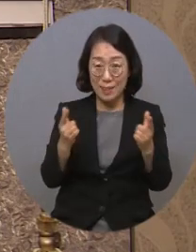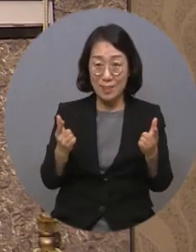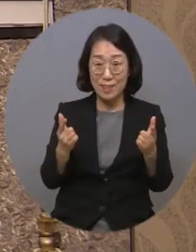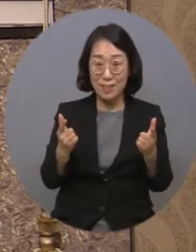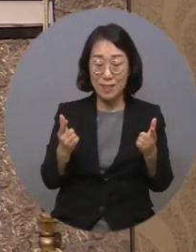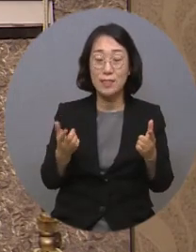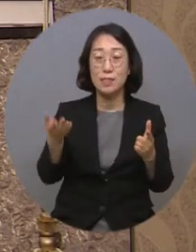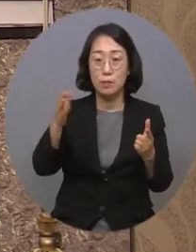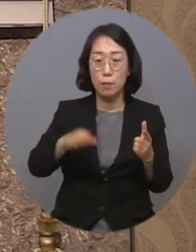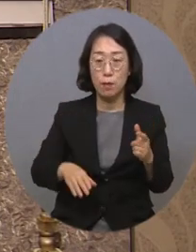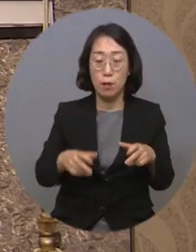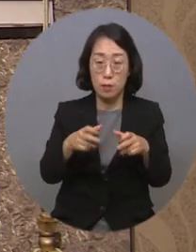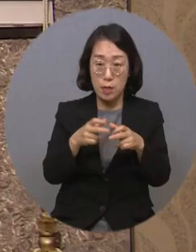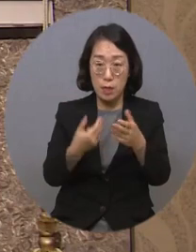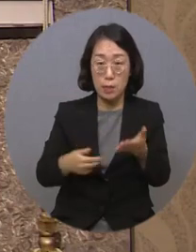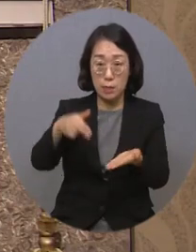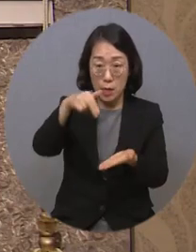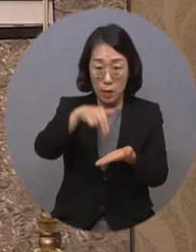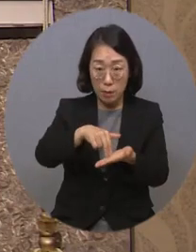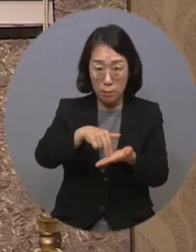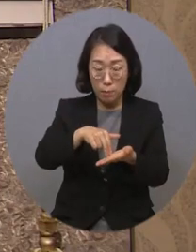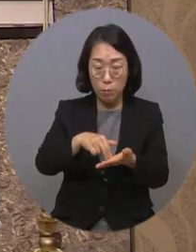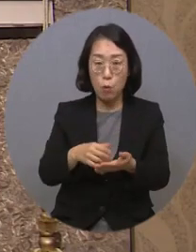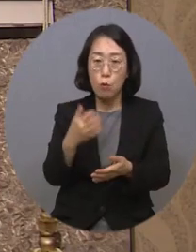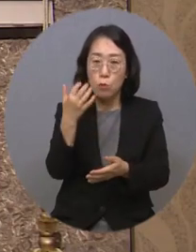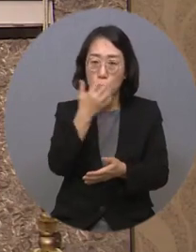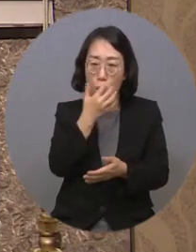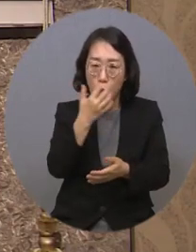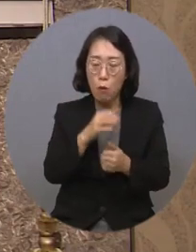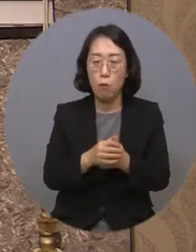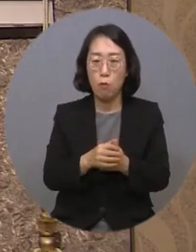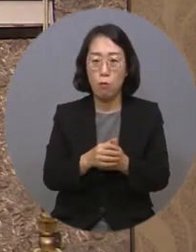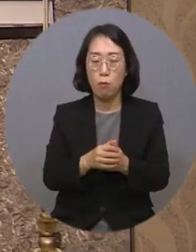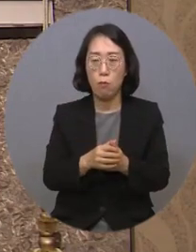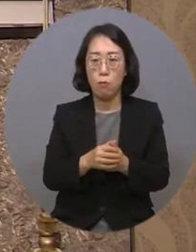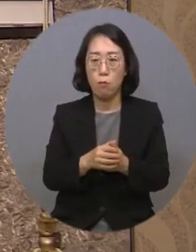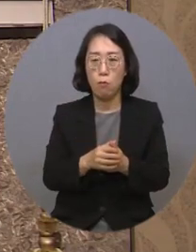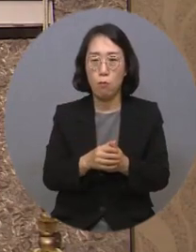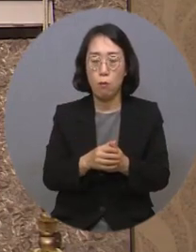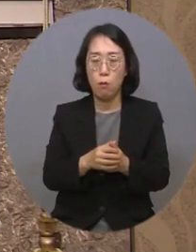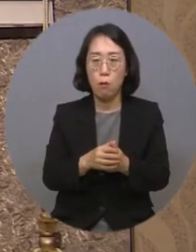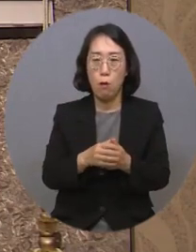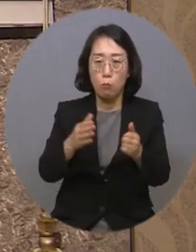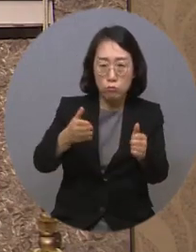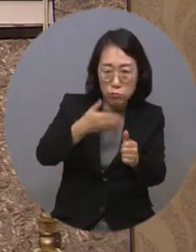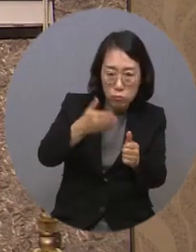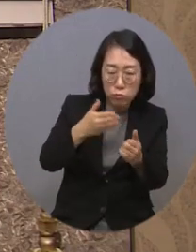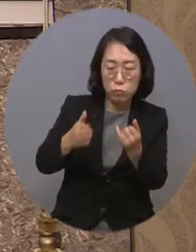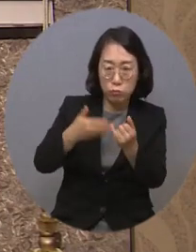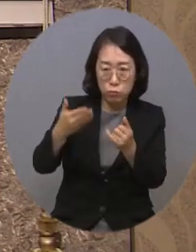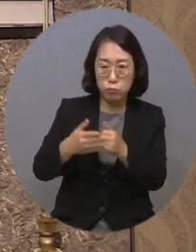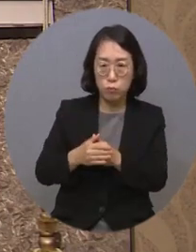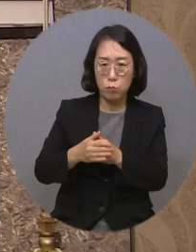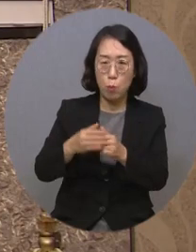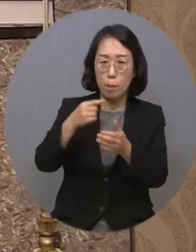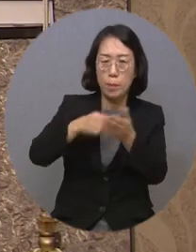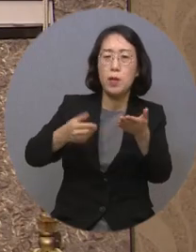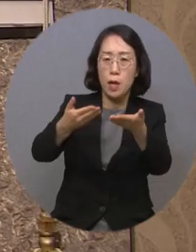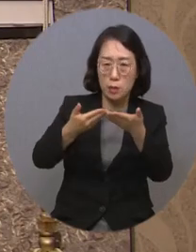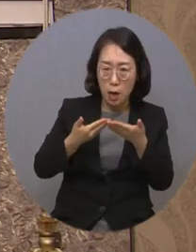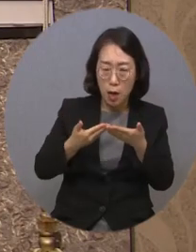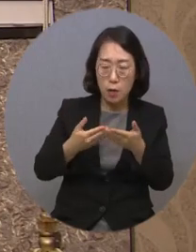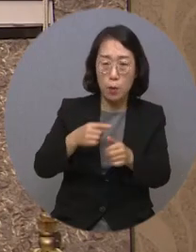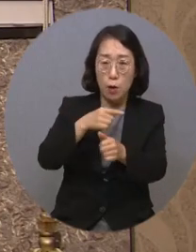있어요. 장애인 자립 시켜놓으면 성폭력 피해자거나 성폭력 가해자가 될 확률이 높아지는 상황인 거고. 너무 안타깝네요.